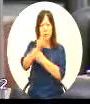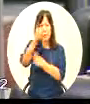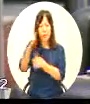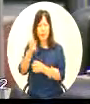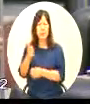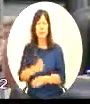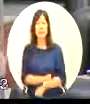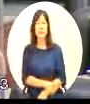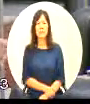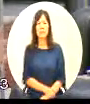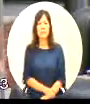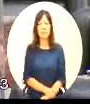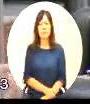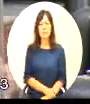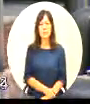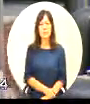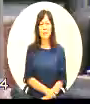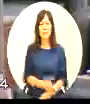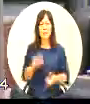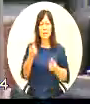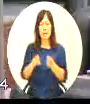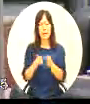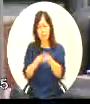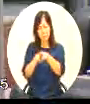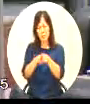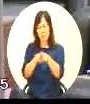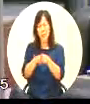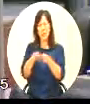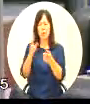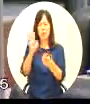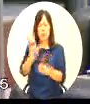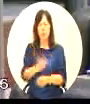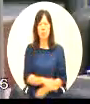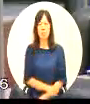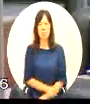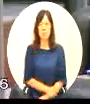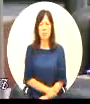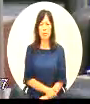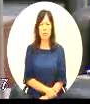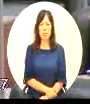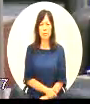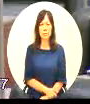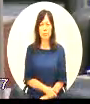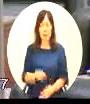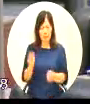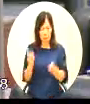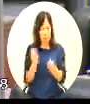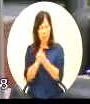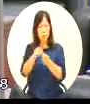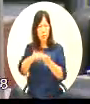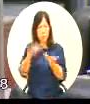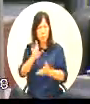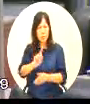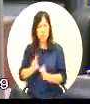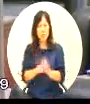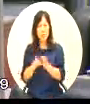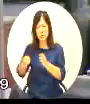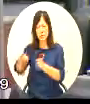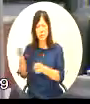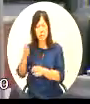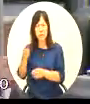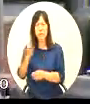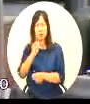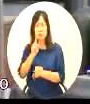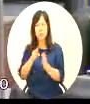那刚好就是也就是他的同性伴侣。那他遇到的问题是什么呢？这个男子表明